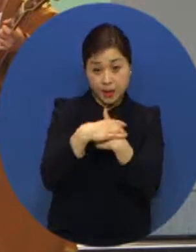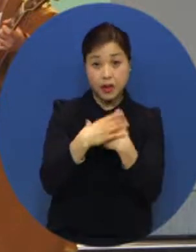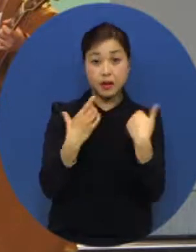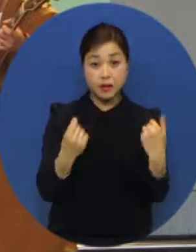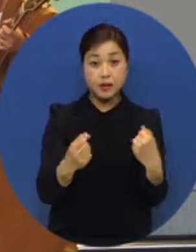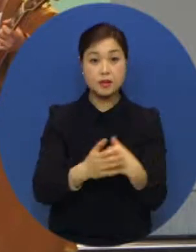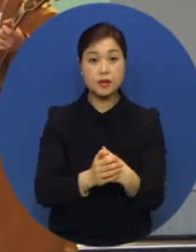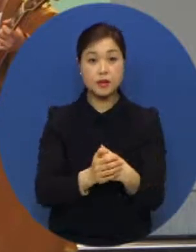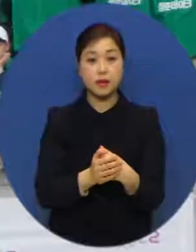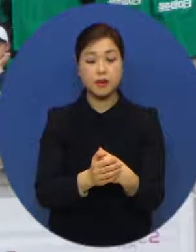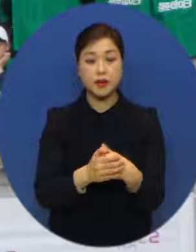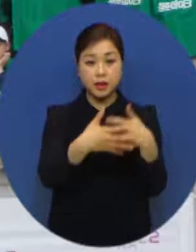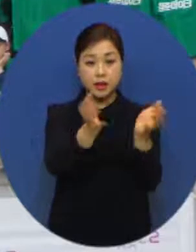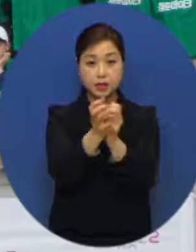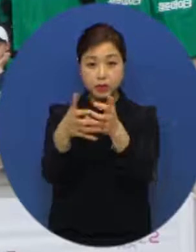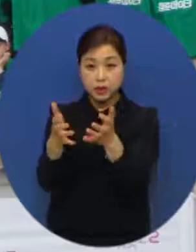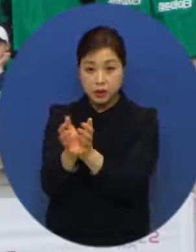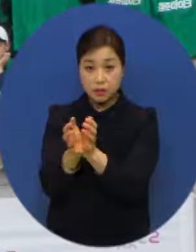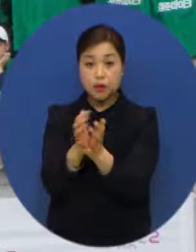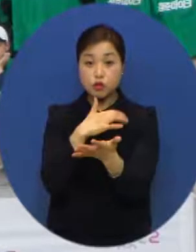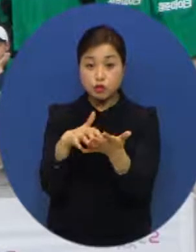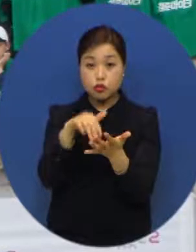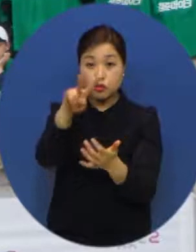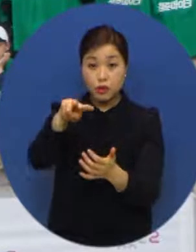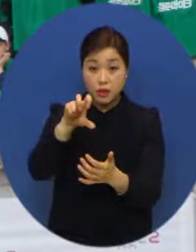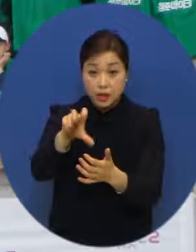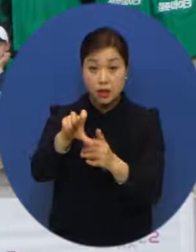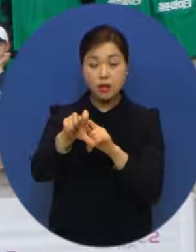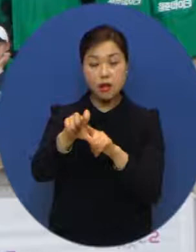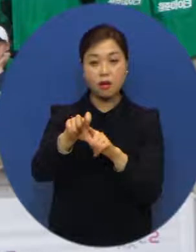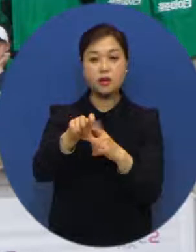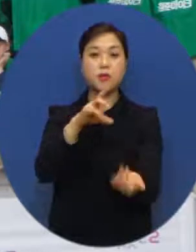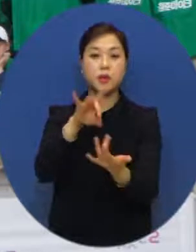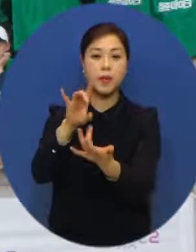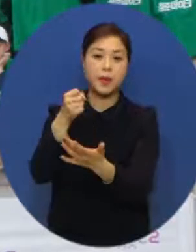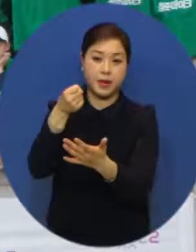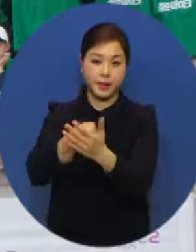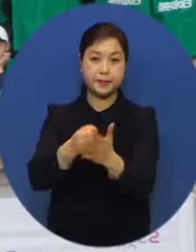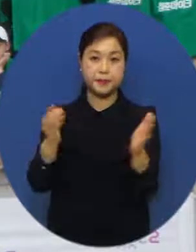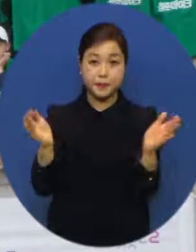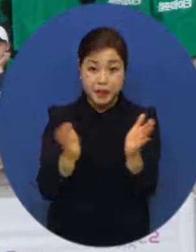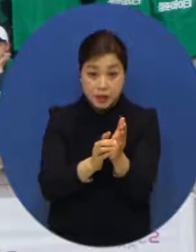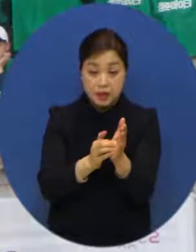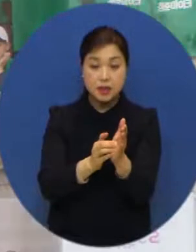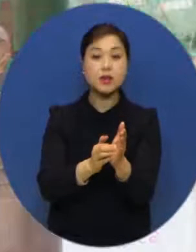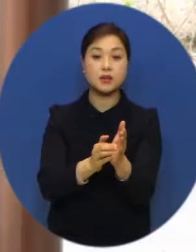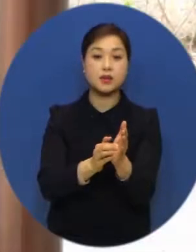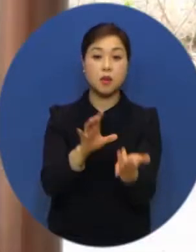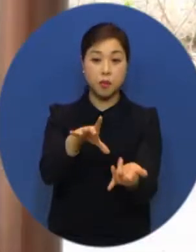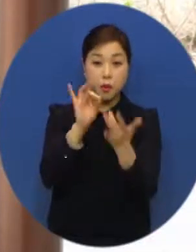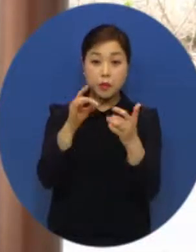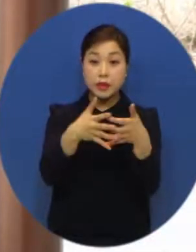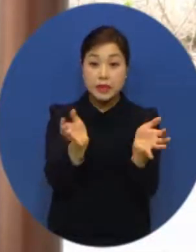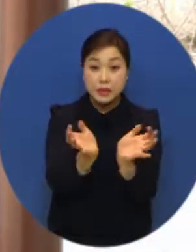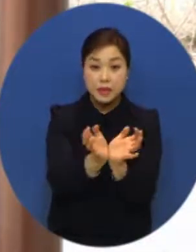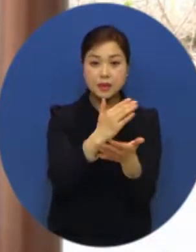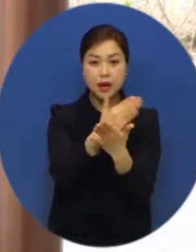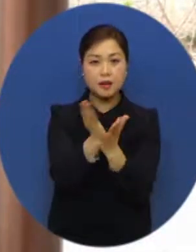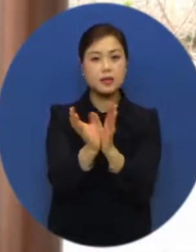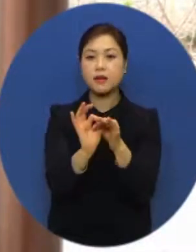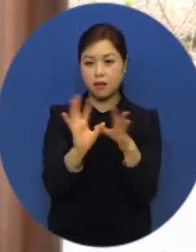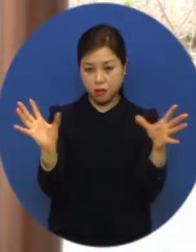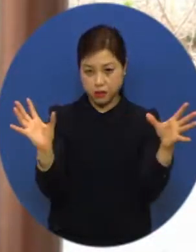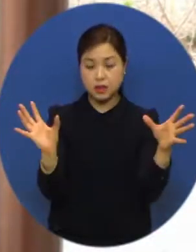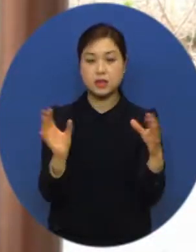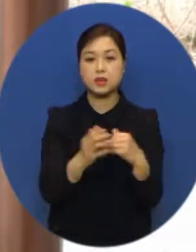네. 25개 팀을 이번에 선정을 했습니다. 네. 그래서 그 선정된 팀들은 장르 불문, 네.